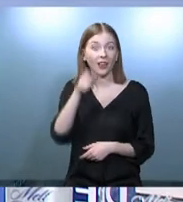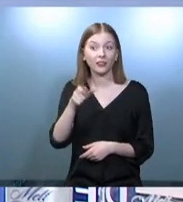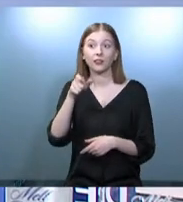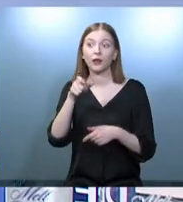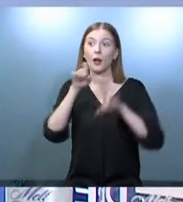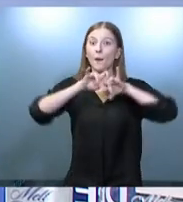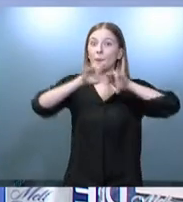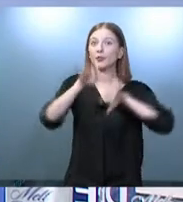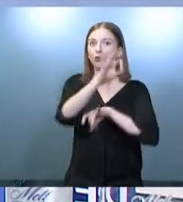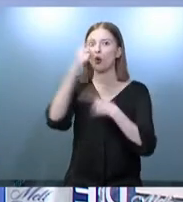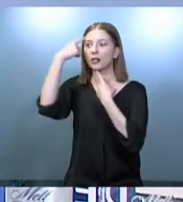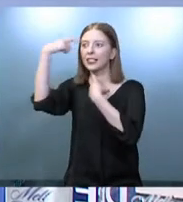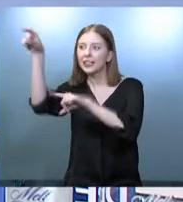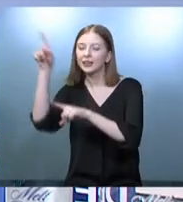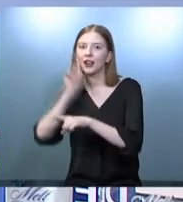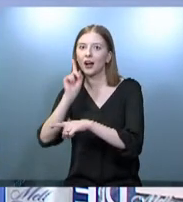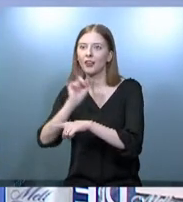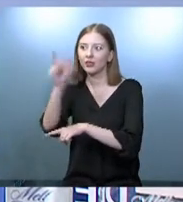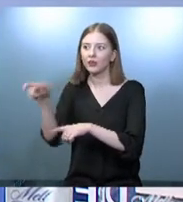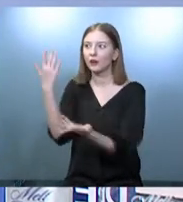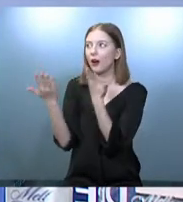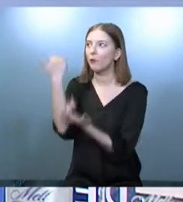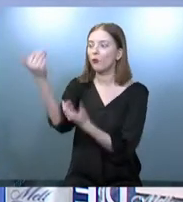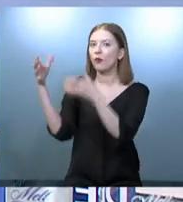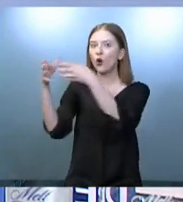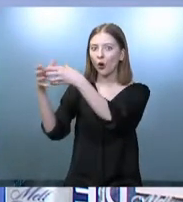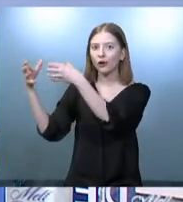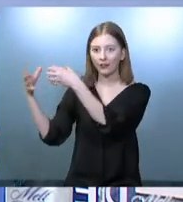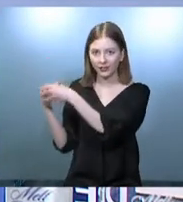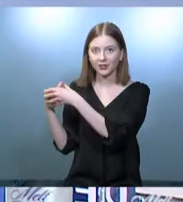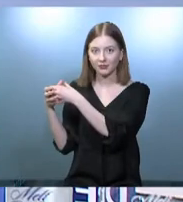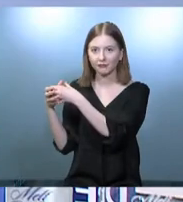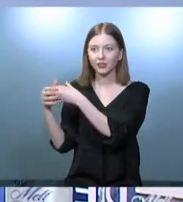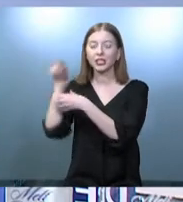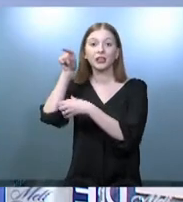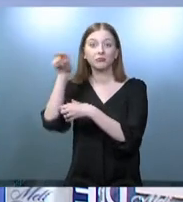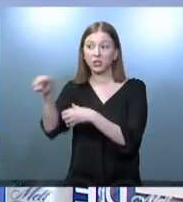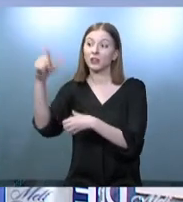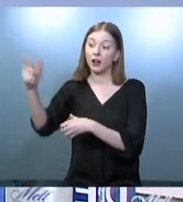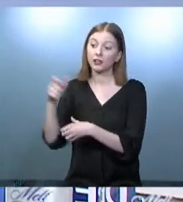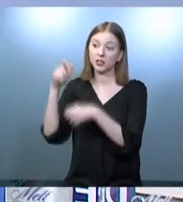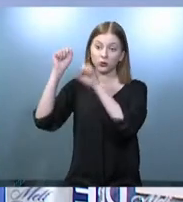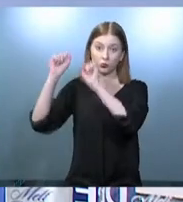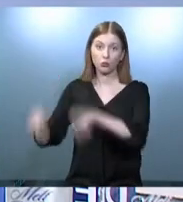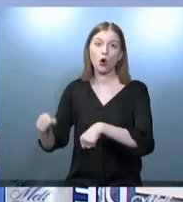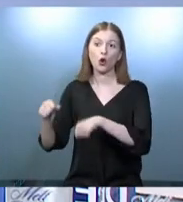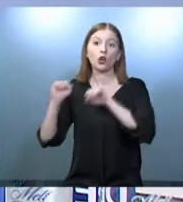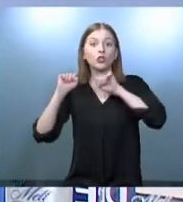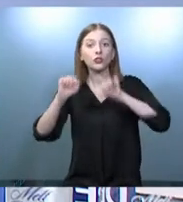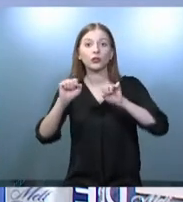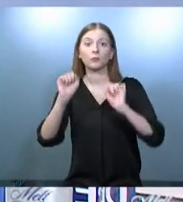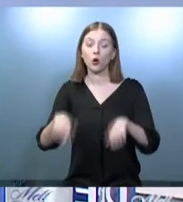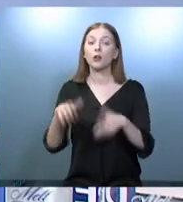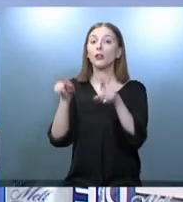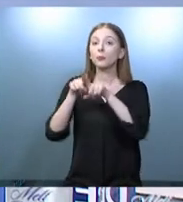dalyvaujančius kitus kandidatus ar jų atstovaujamas organizacijas, paminėtieji turės galimybę atsakyti. Laida yra verčiama